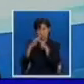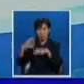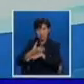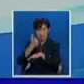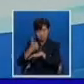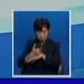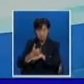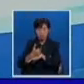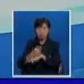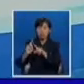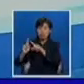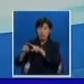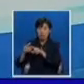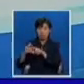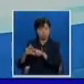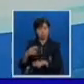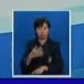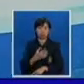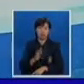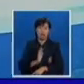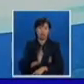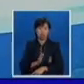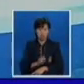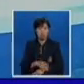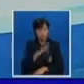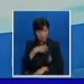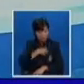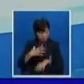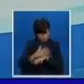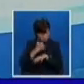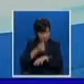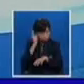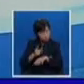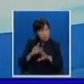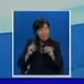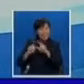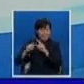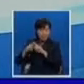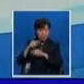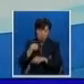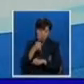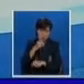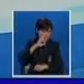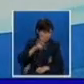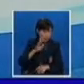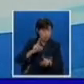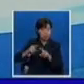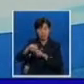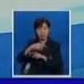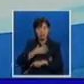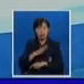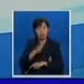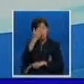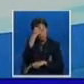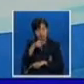ายใต้การกดดันข่มขู่คุกคามอย่างนี้ผมว่าอันนี้ต้องเข้าใจเพราะอันนี้เนี่ยเกี่ยวข้องกับอนาคตของสังคมประชาธิปไตยอย่